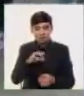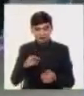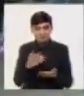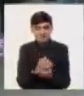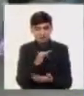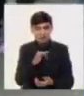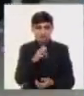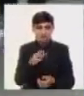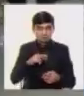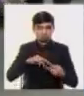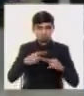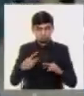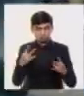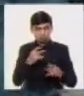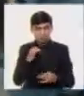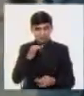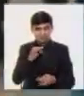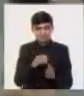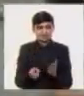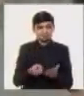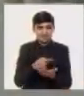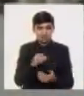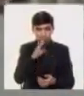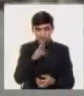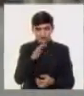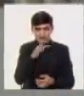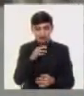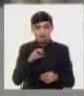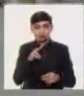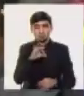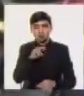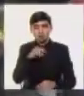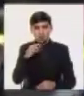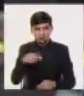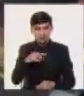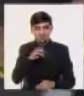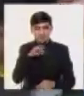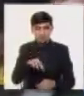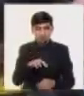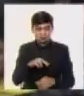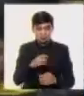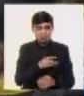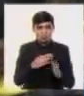Штатам пора перевернуть страницу после 4 лет пребывания Дональда Трампа в Белом доме.